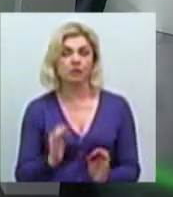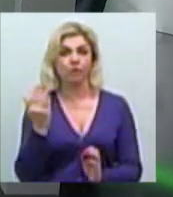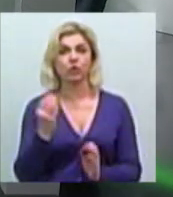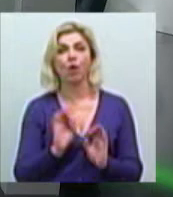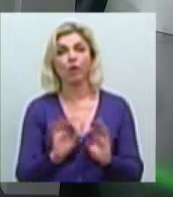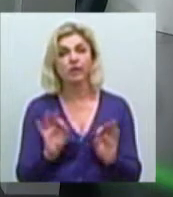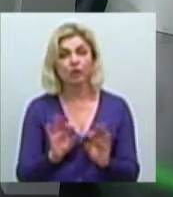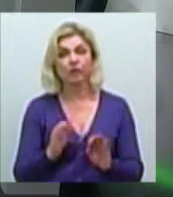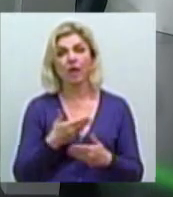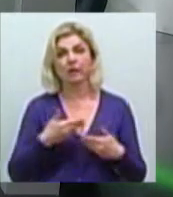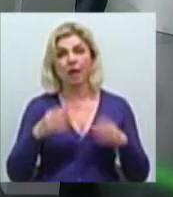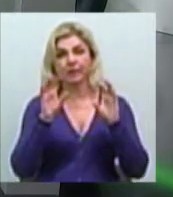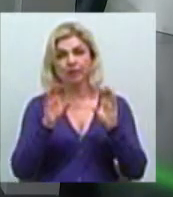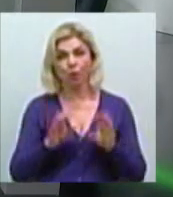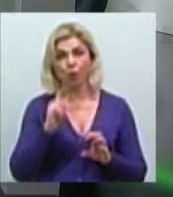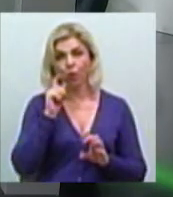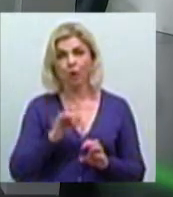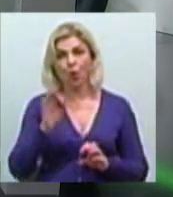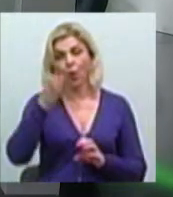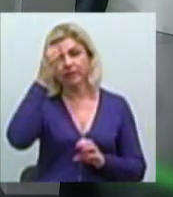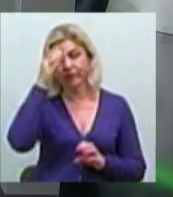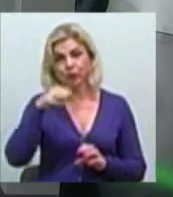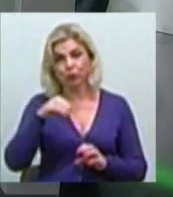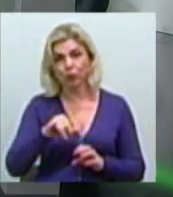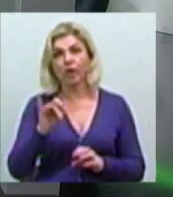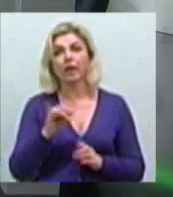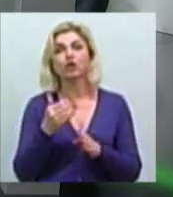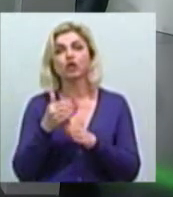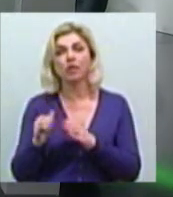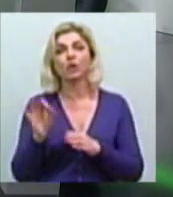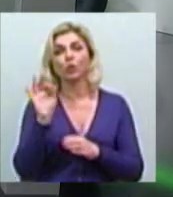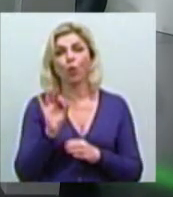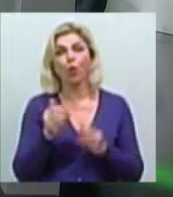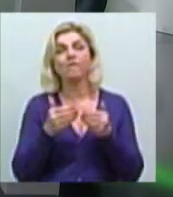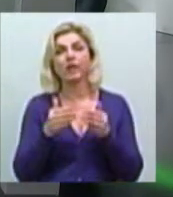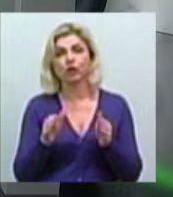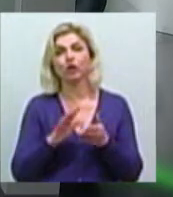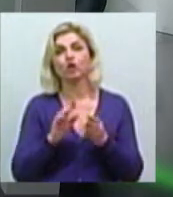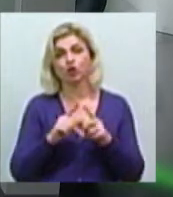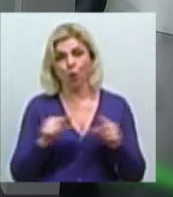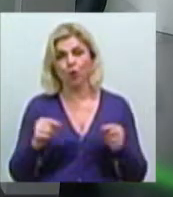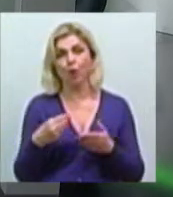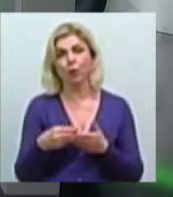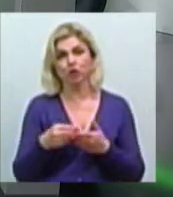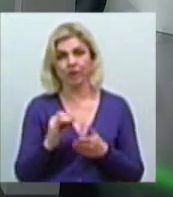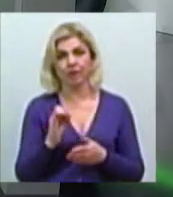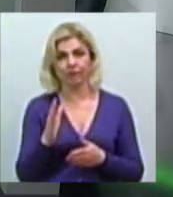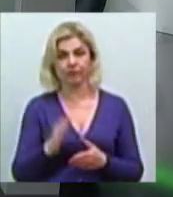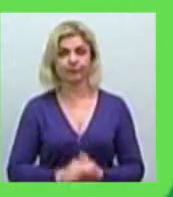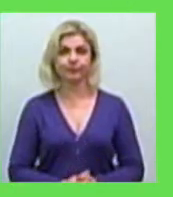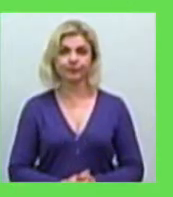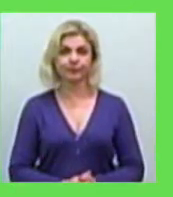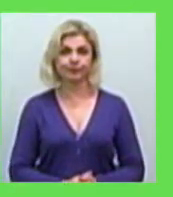процитувала нам закон України про освіту і саме частину про відкритість шкільних бюджетів. Тож давайте послухаємо.